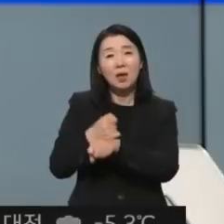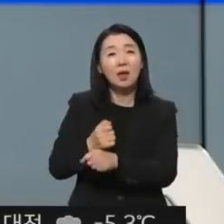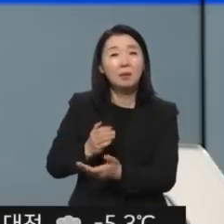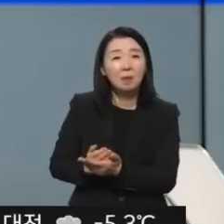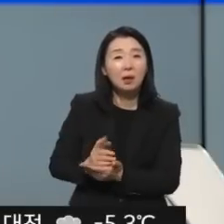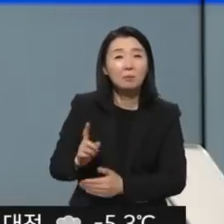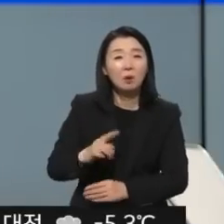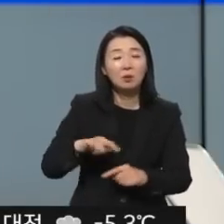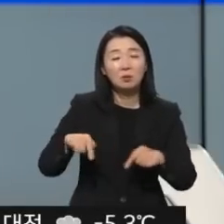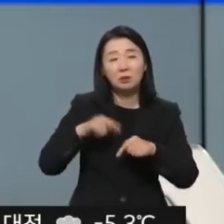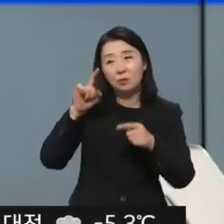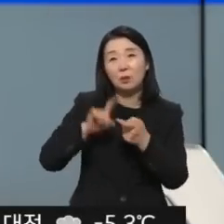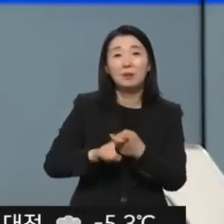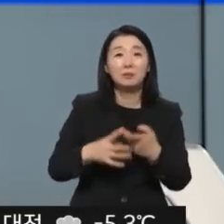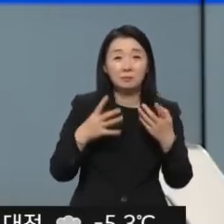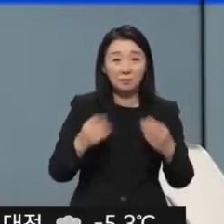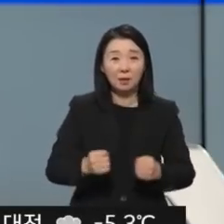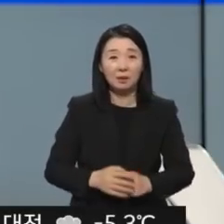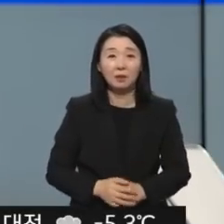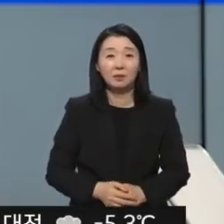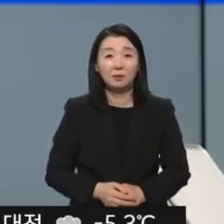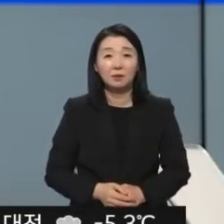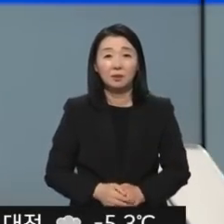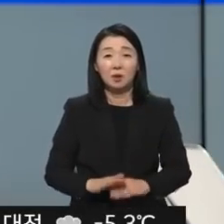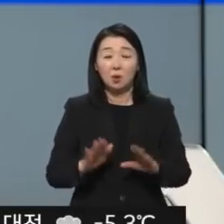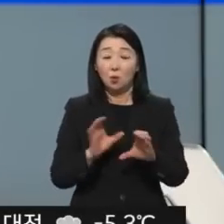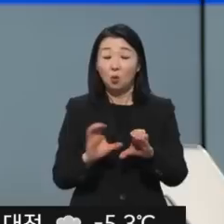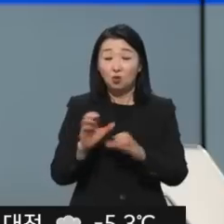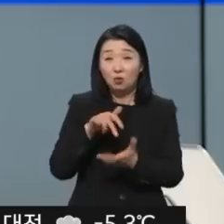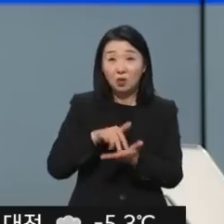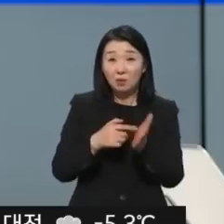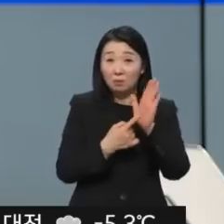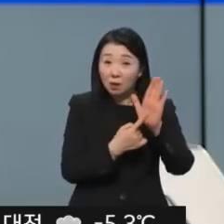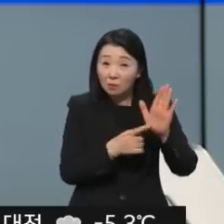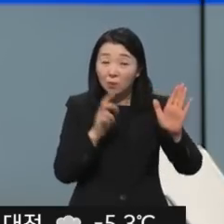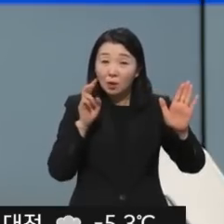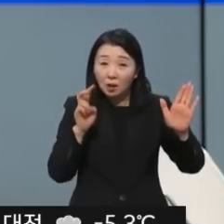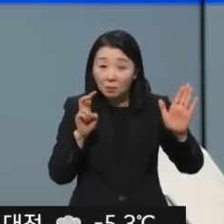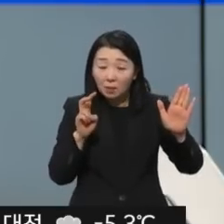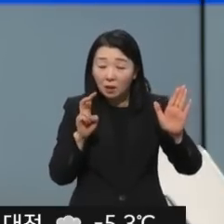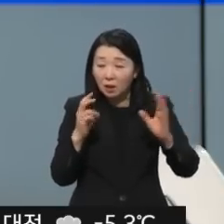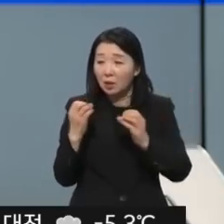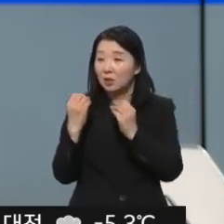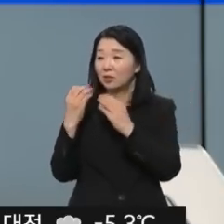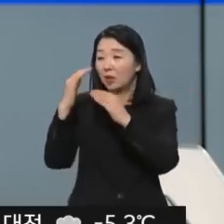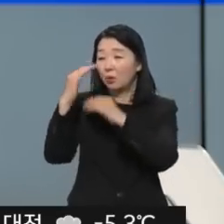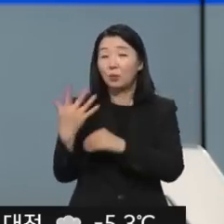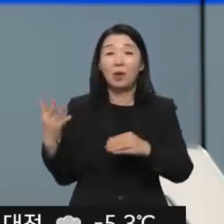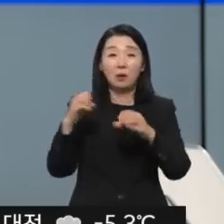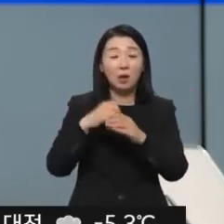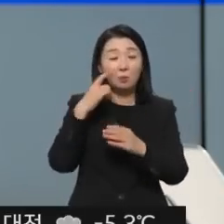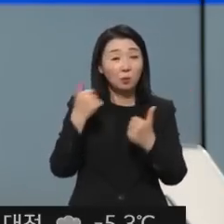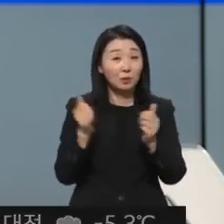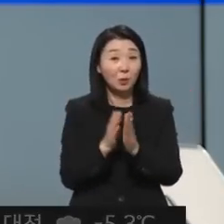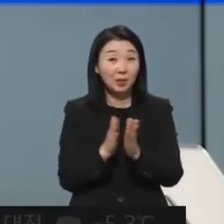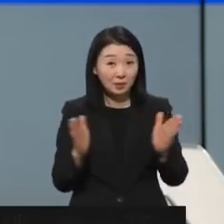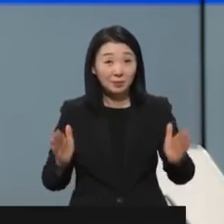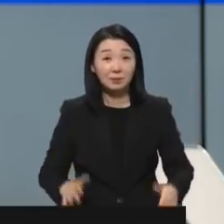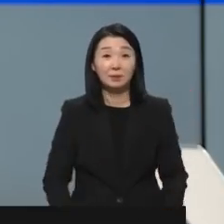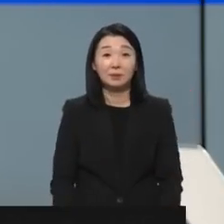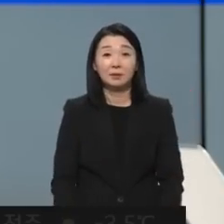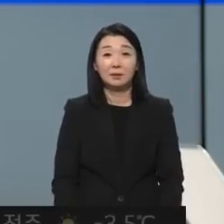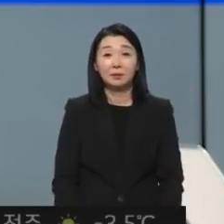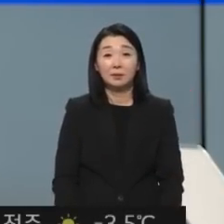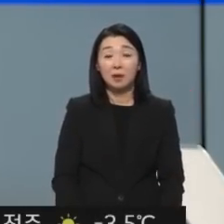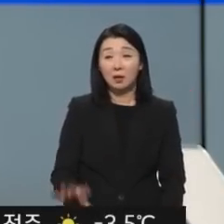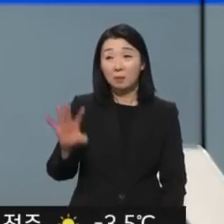이제 정치권의 관심이 거기에 몰려 있는데 오늘 뭐 추가로 입장이 나올 수도 있으니까요. 저희가 속보를 반영해 가면서 회의를 진행을 해야 되겠네요. 아까